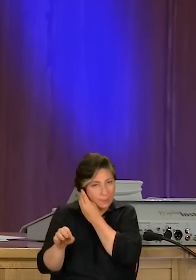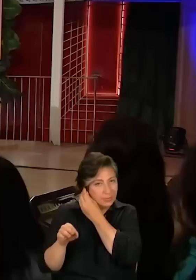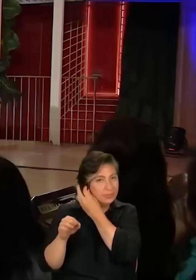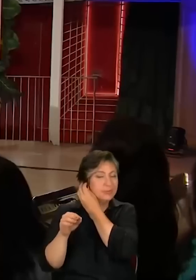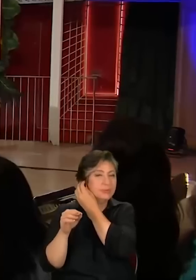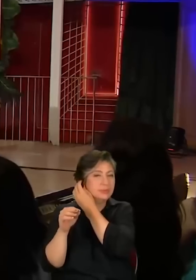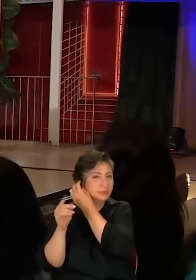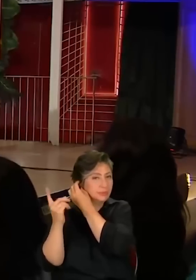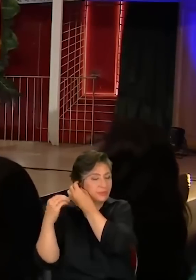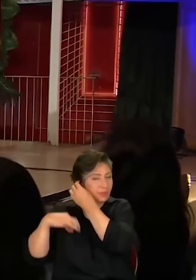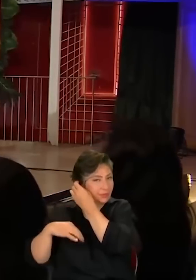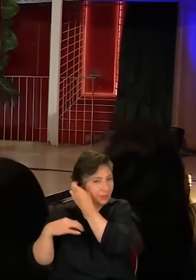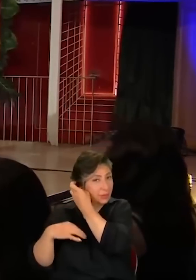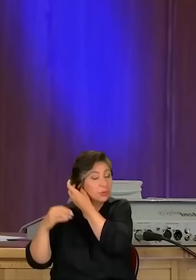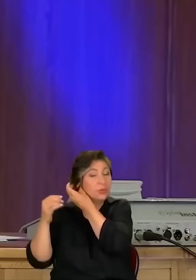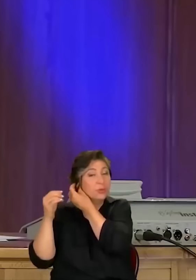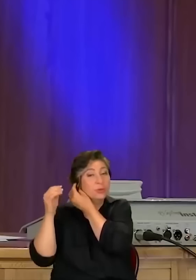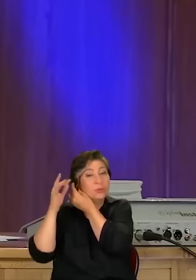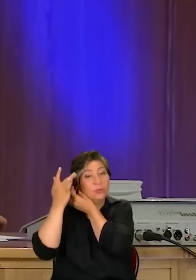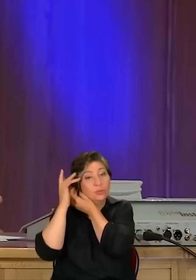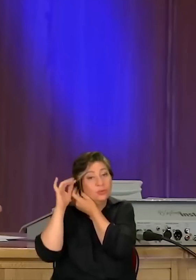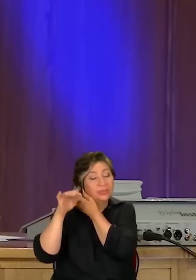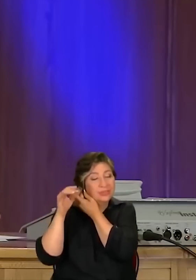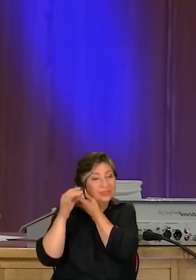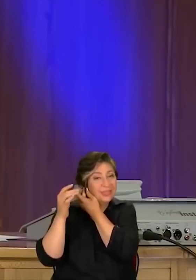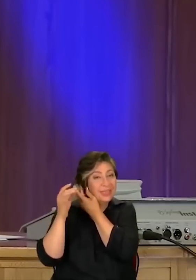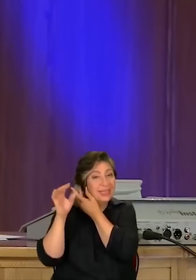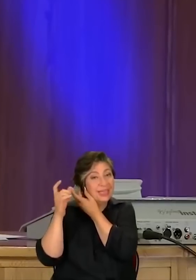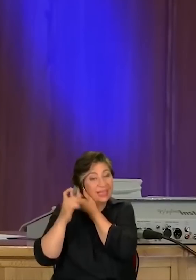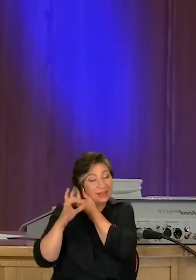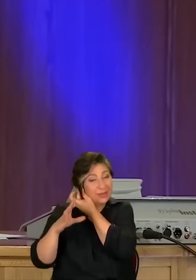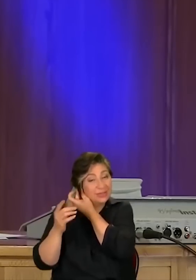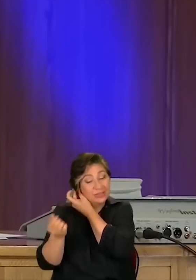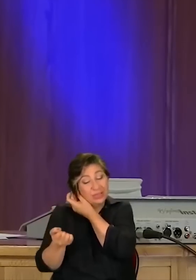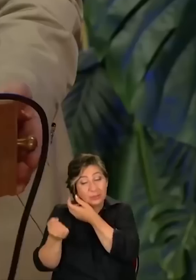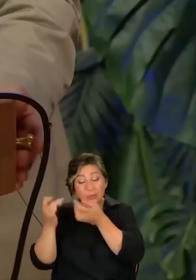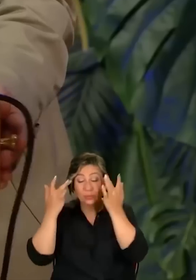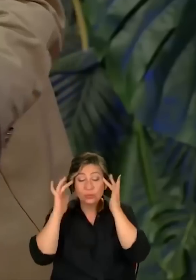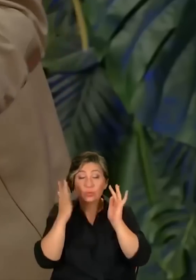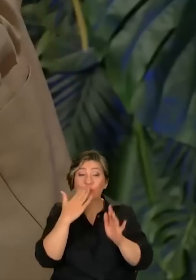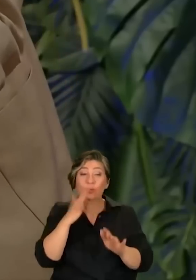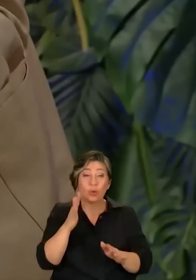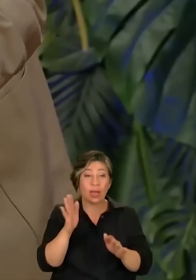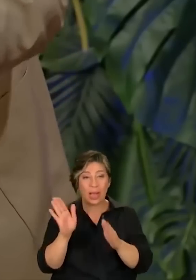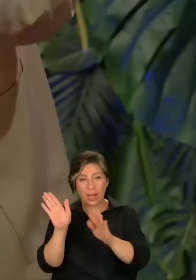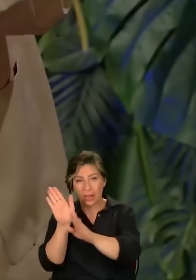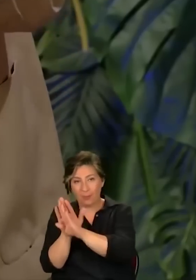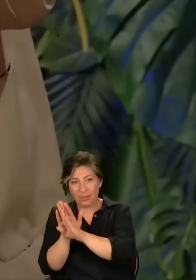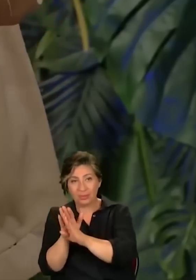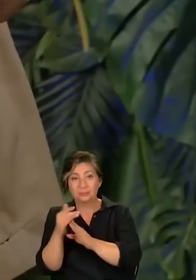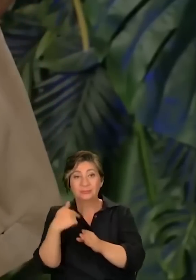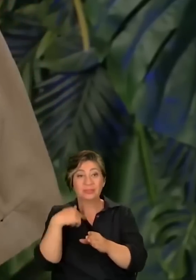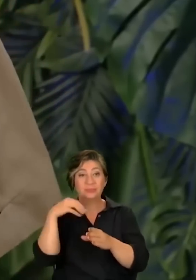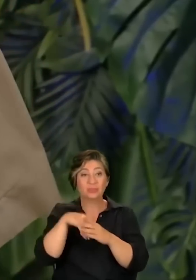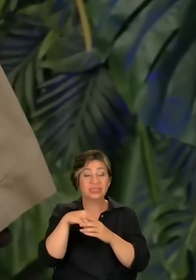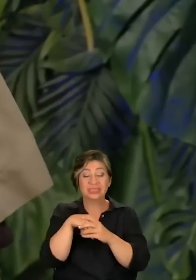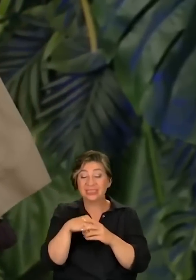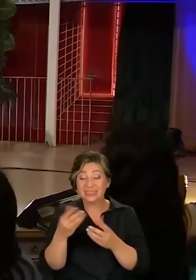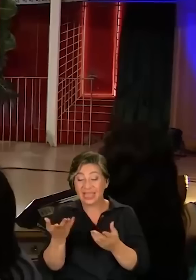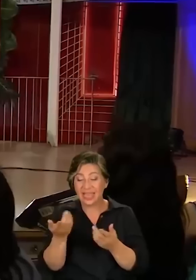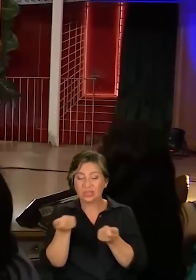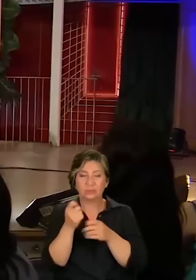yarar. Kültürlerde yeri olabilir ama çekmece diye bir kültür yoktur. Kapatırız ve bizim için